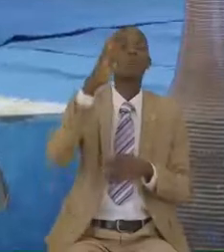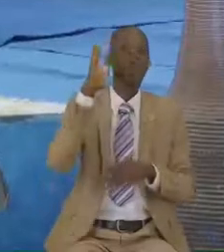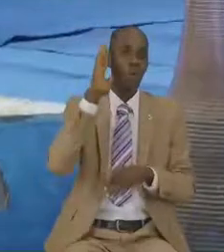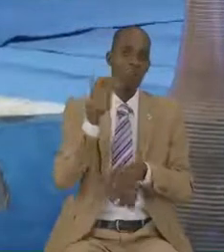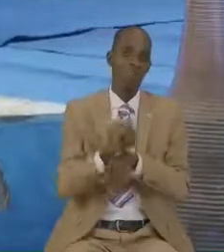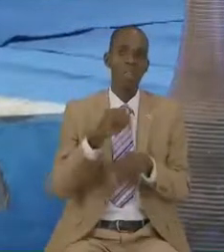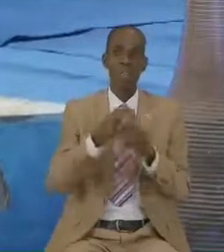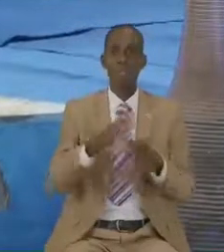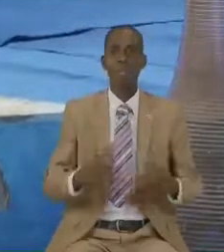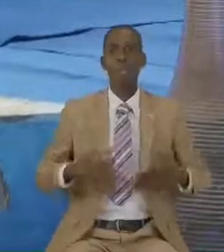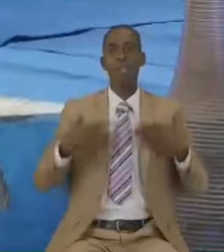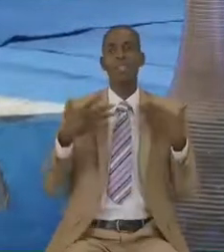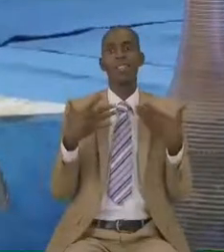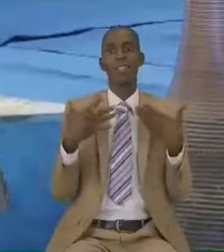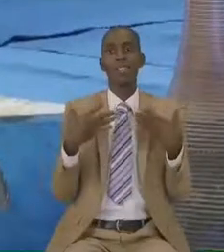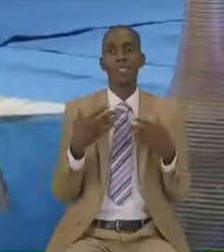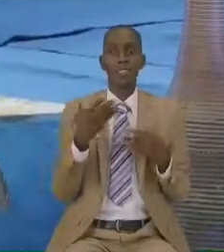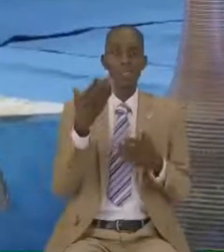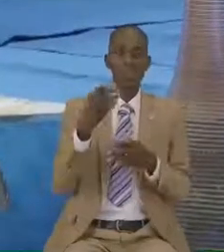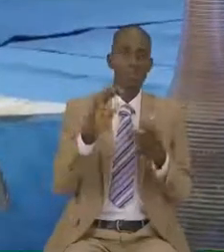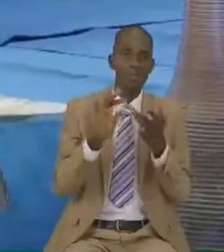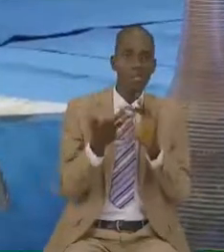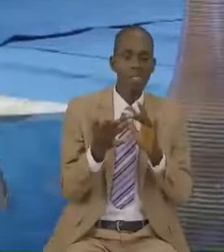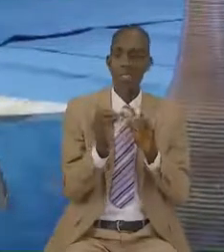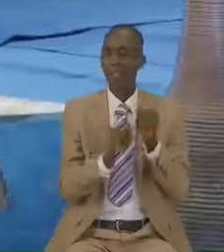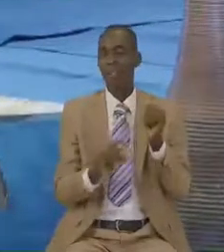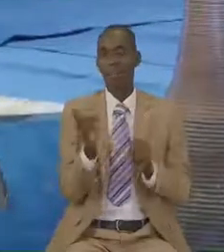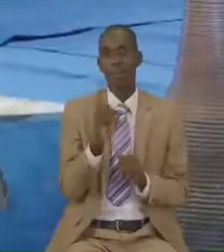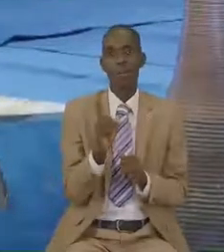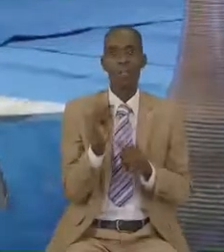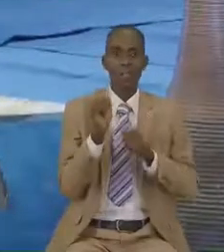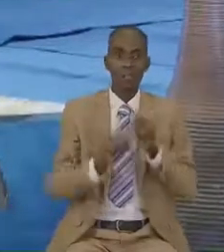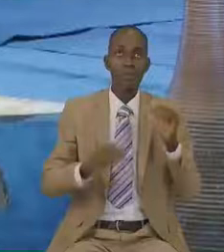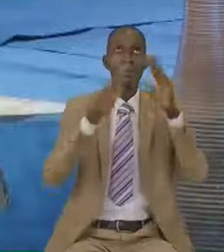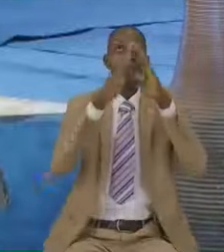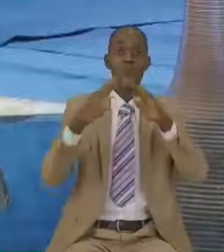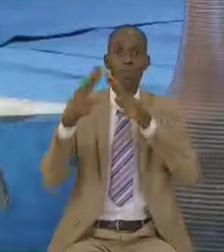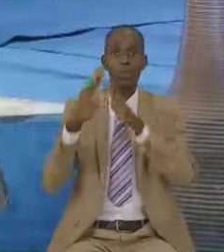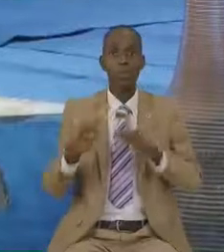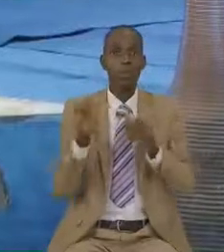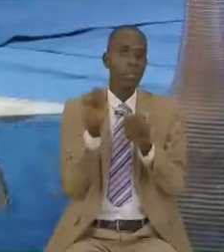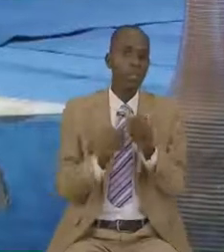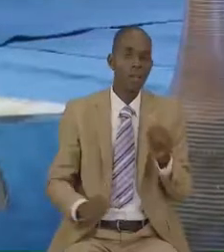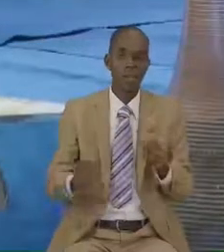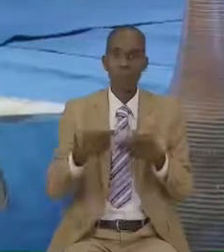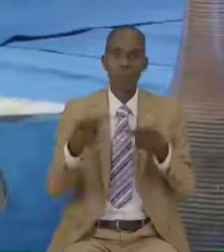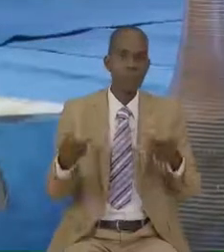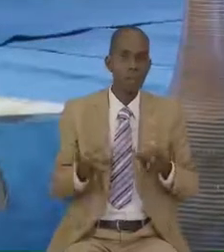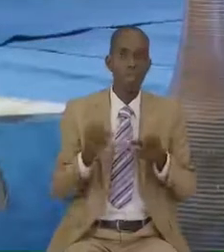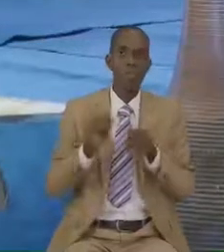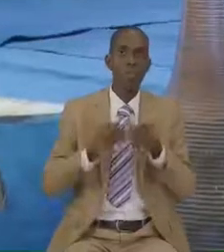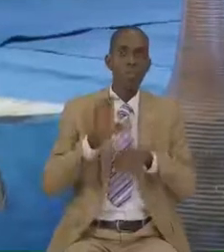grand Dieu va agir dans ta vie, en ligne, partout, dans chaque communauté, dans